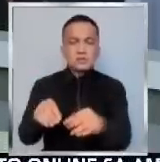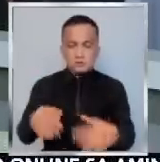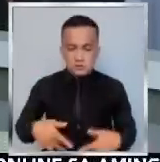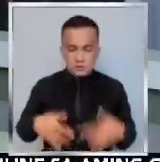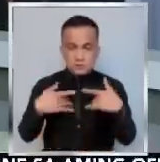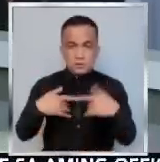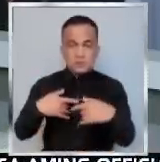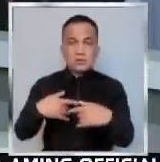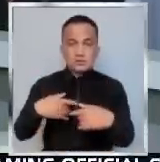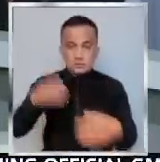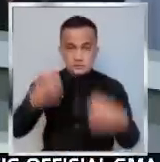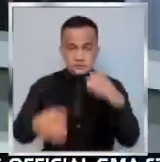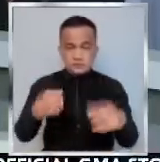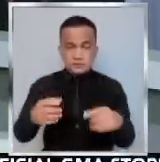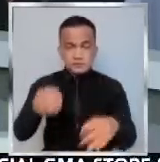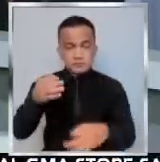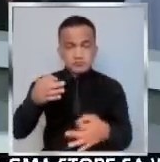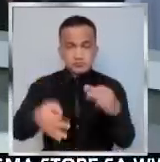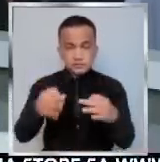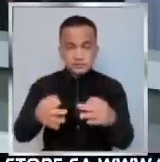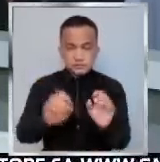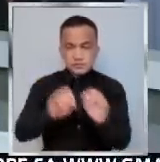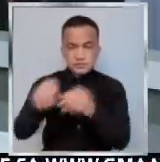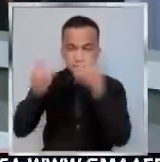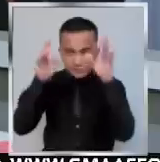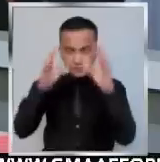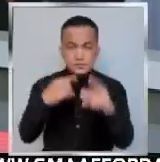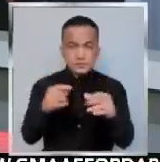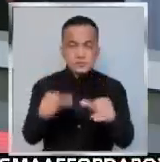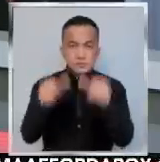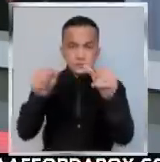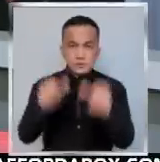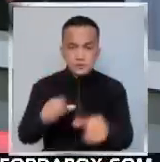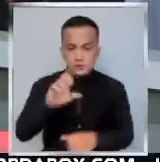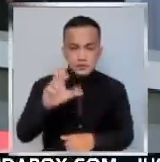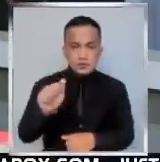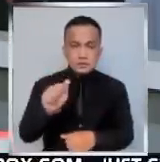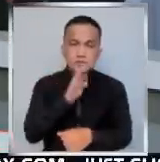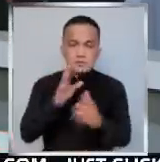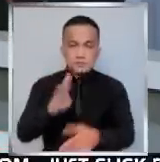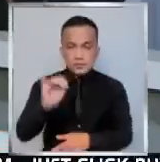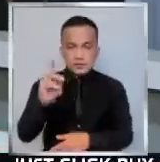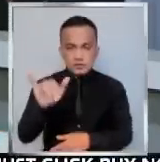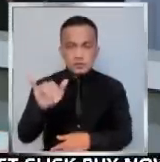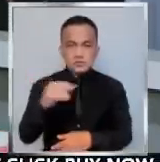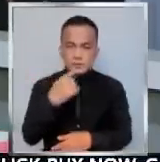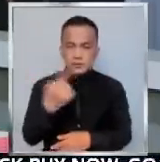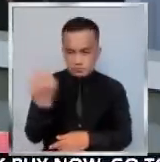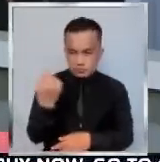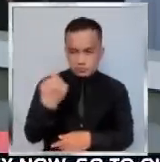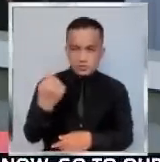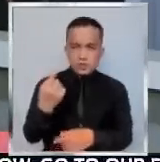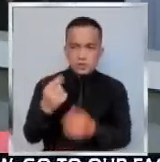ng Korte kasunod ng pagpo-post ni dating NTF-LCAC spokesperson Lorraine Badoy ng anilay banta laban sa hukom